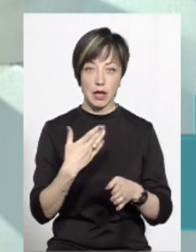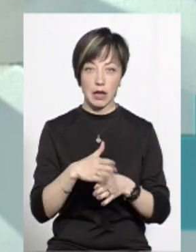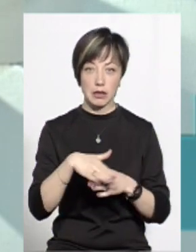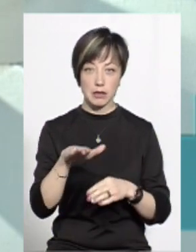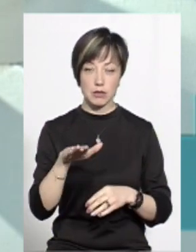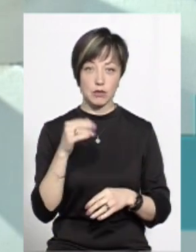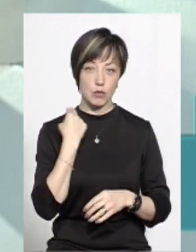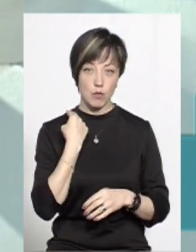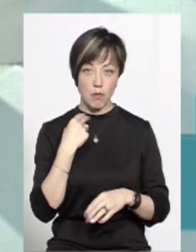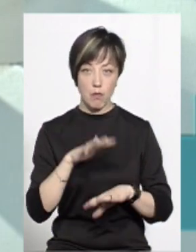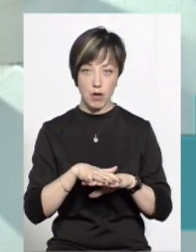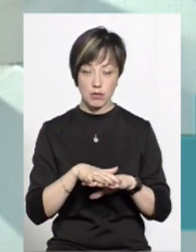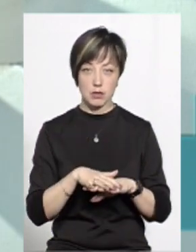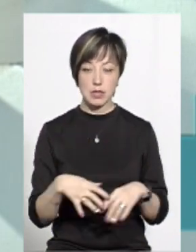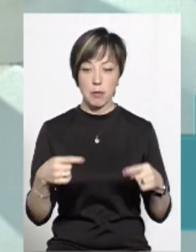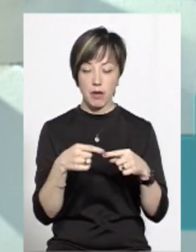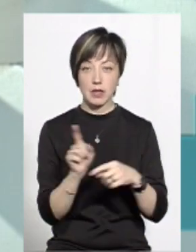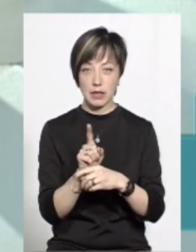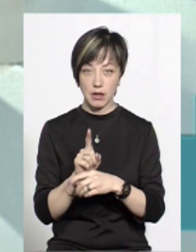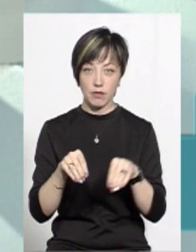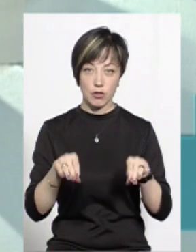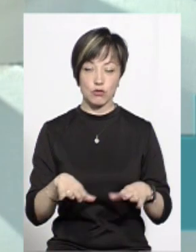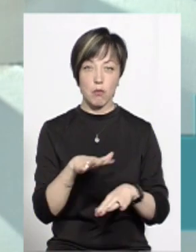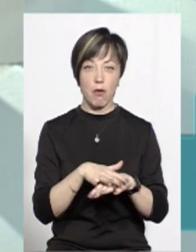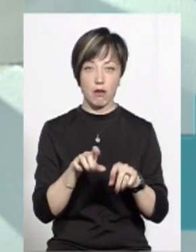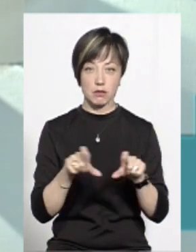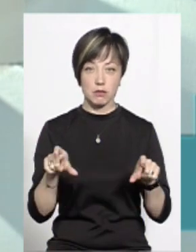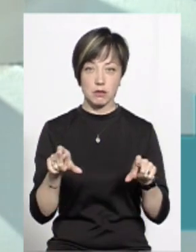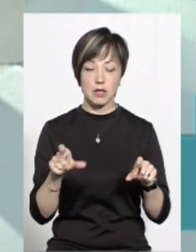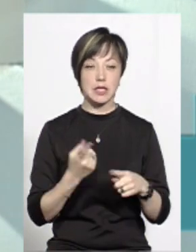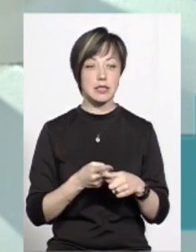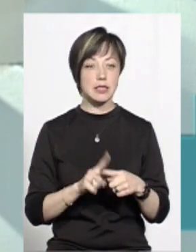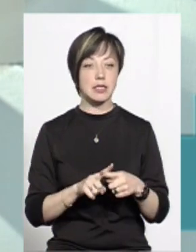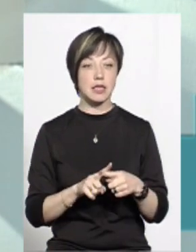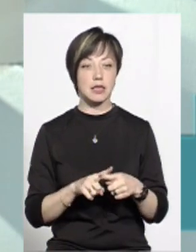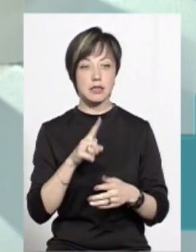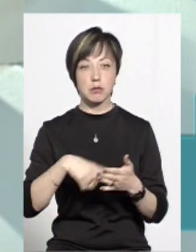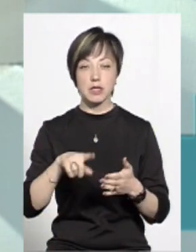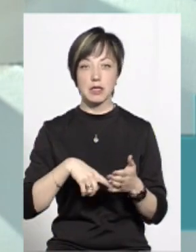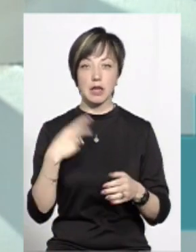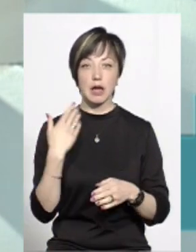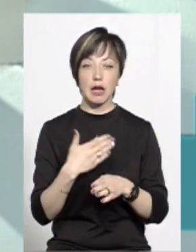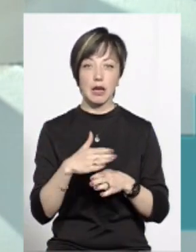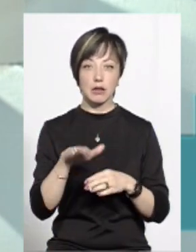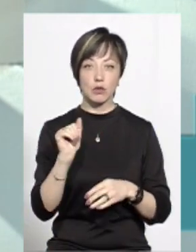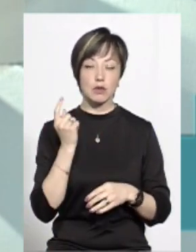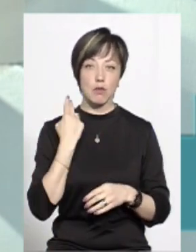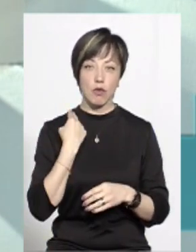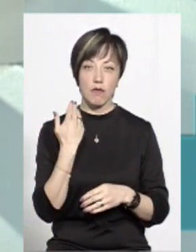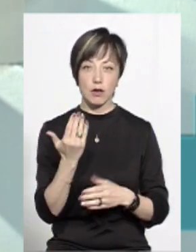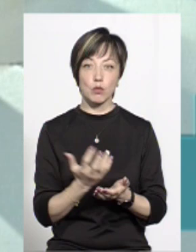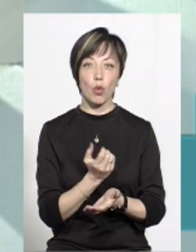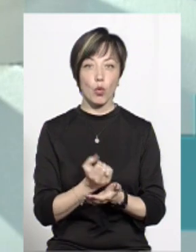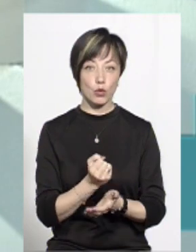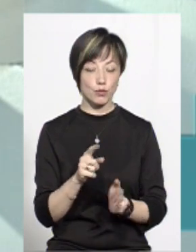списують кредиторську заборгованість в банку, за певними критеріями це вирішує банк, ця списана кредиторська заборгованість, вона є